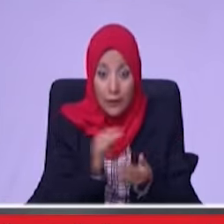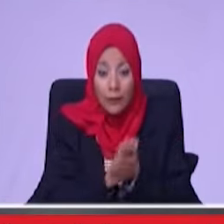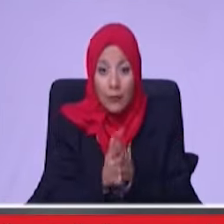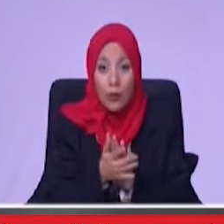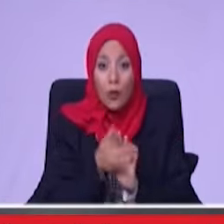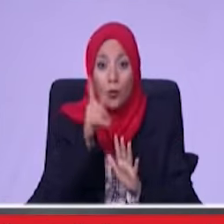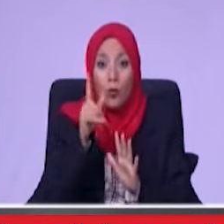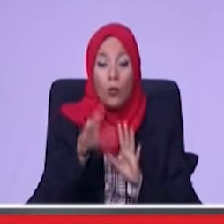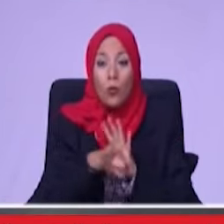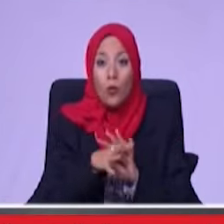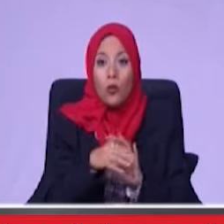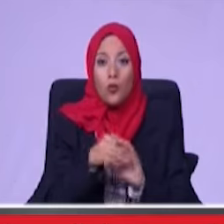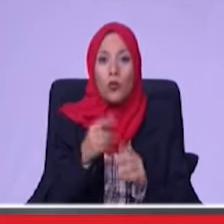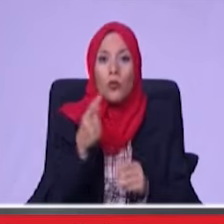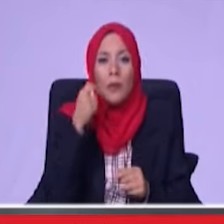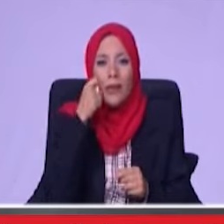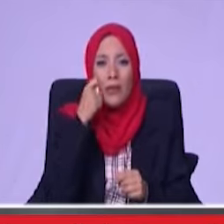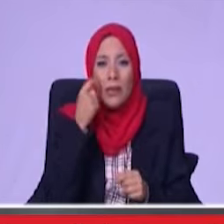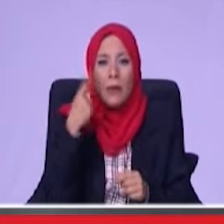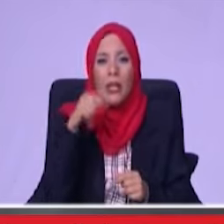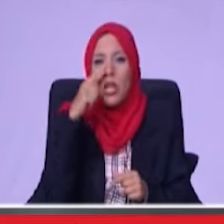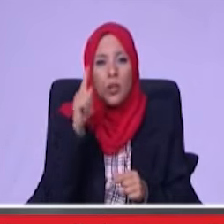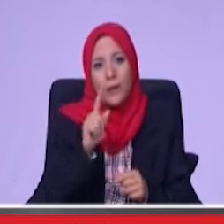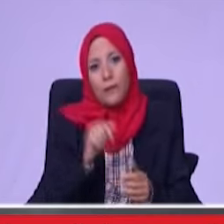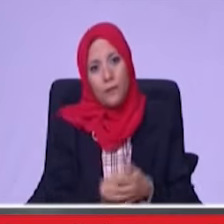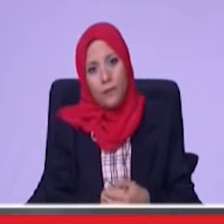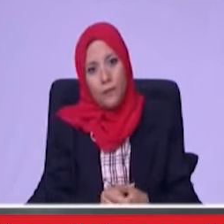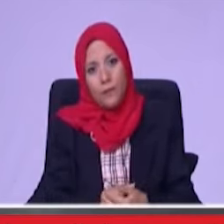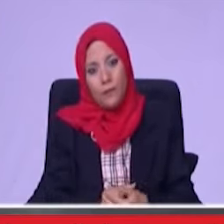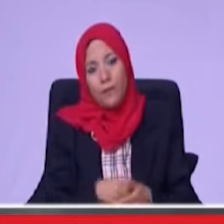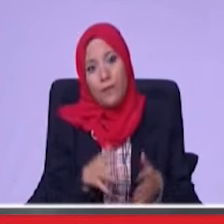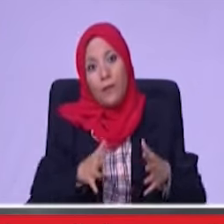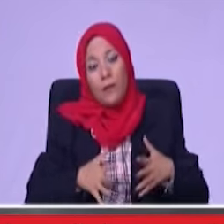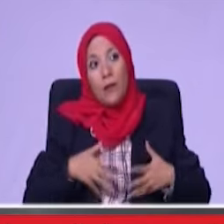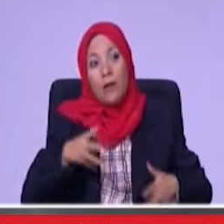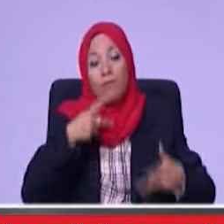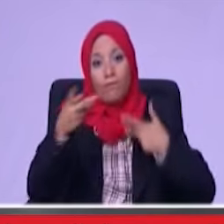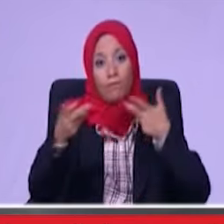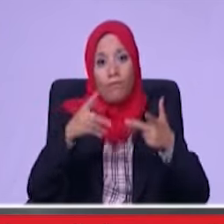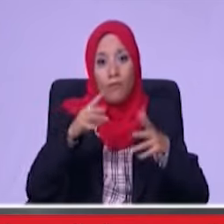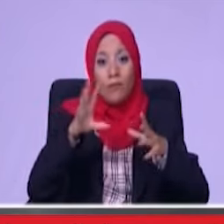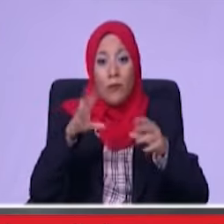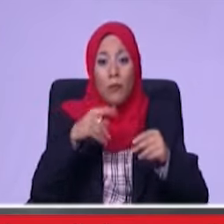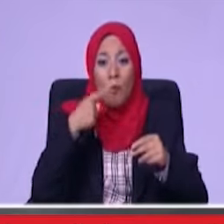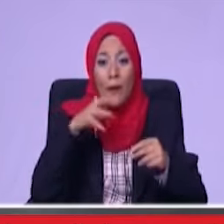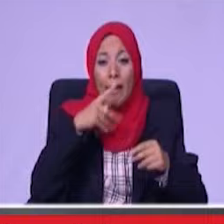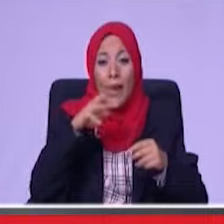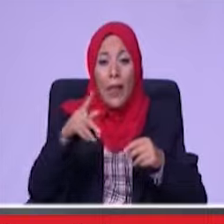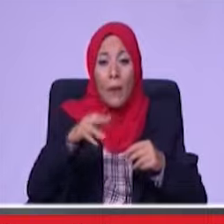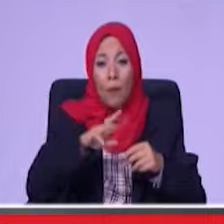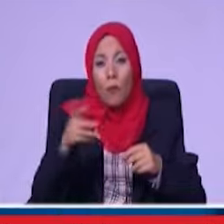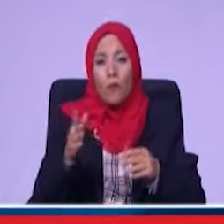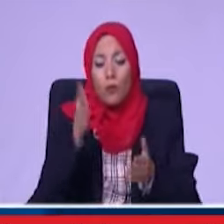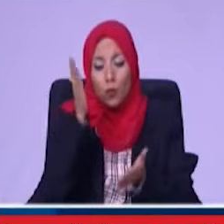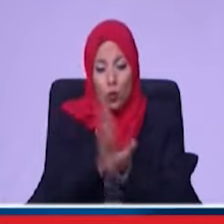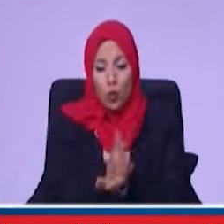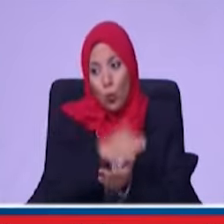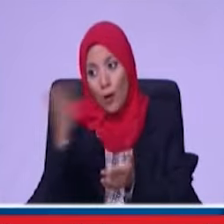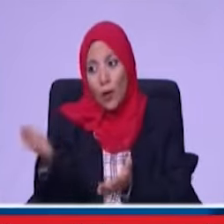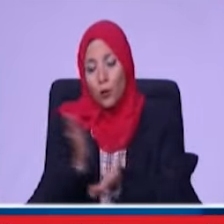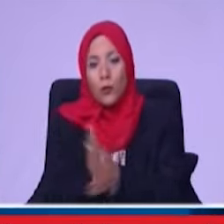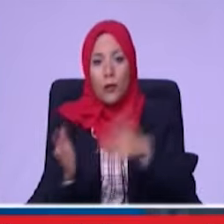من خشيته مشفقون. يبقى أنا عندي الشفاعة المقبولة مشروطة بشرطين، بإذن